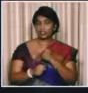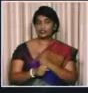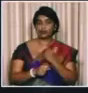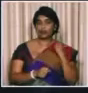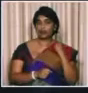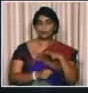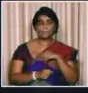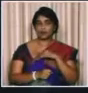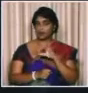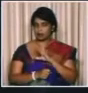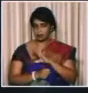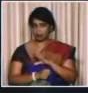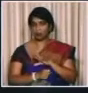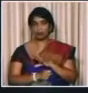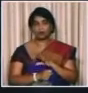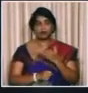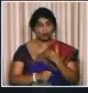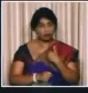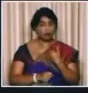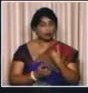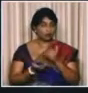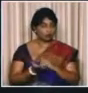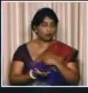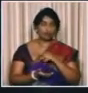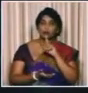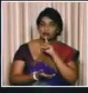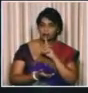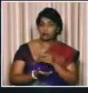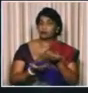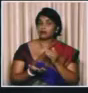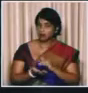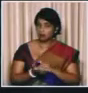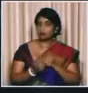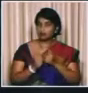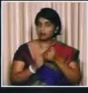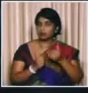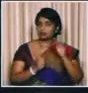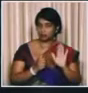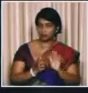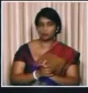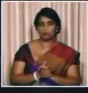ජෙනරාල්වරයෙක් අනුමත කරන දෙයක් නෙවෙයි. මා මේක නැවත අවධාරණය කරන්නේ නැවතත් මේක සිද්ධ වෙමින් තිබෙන නිසා.